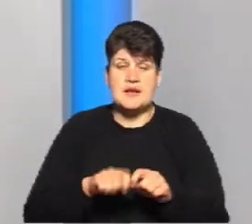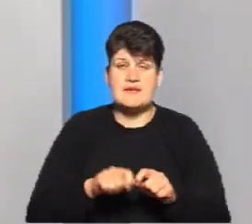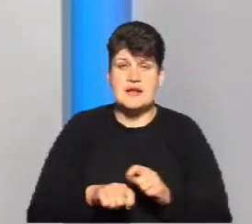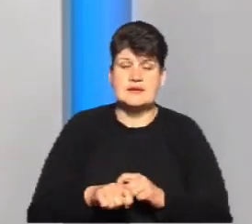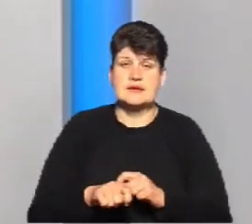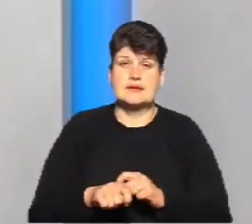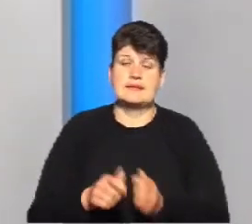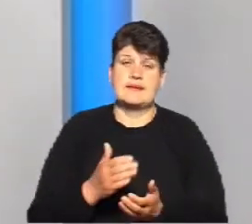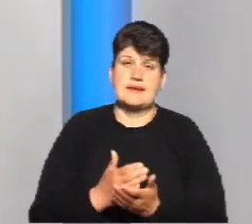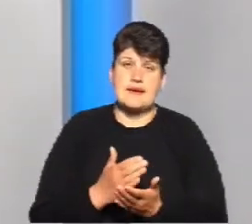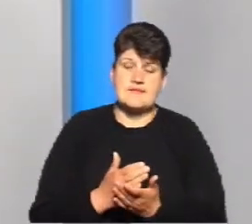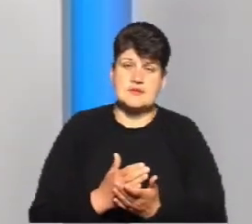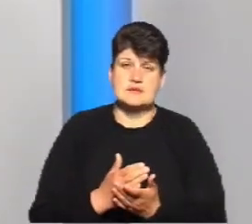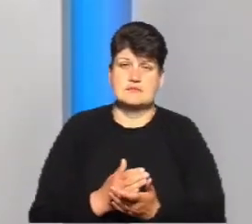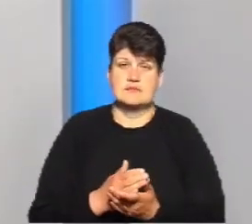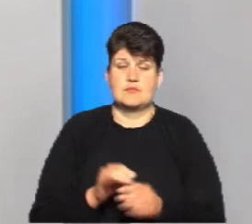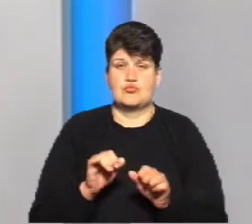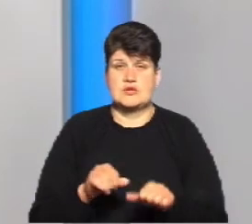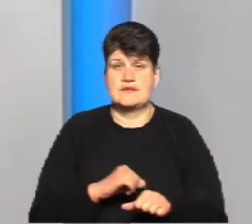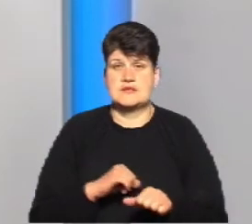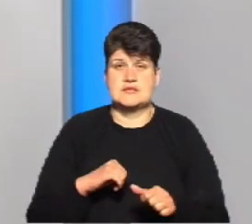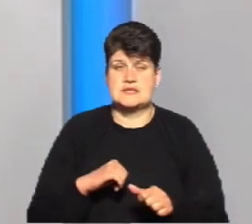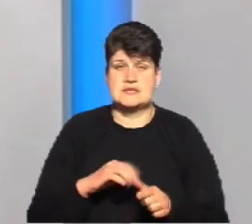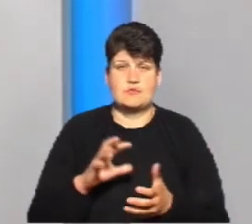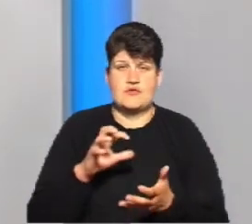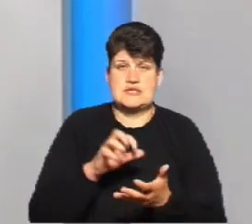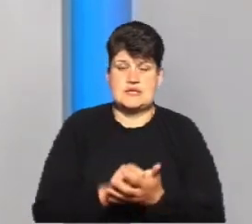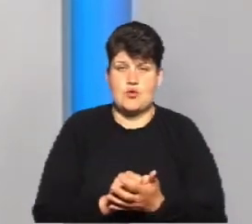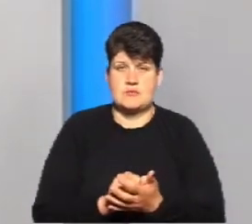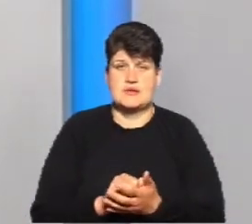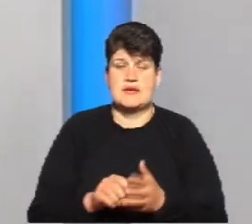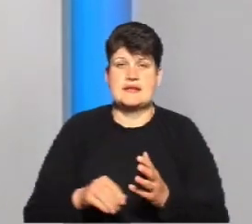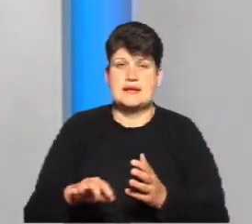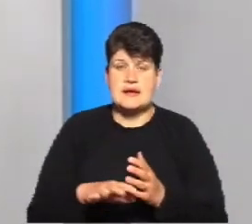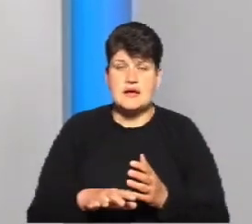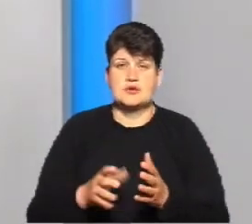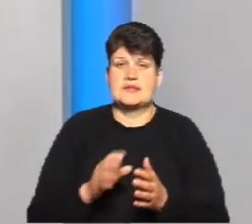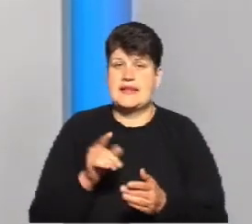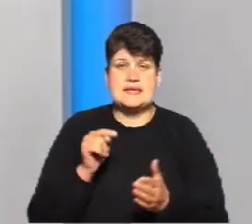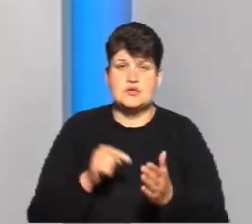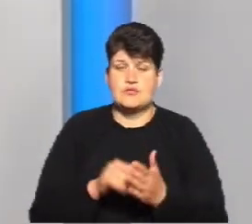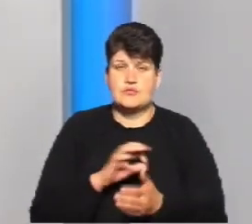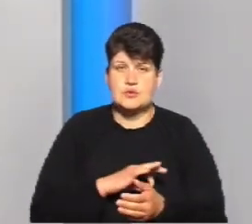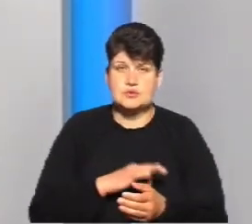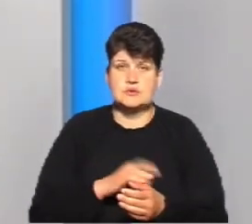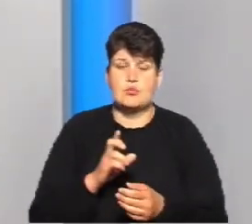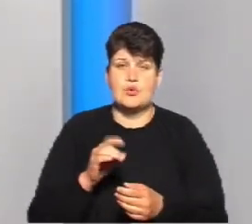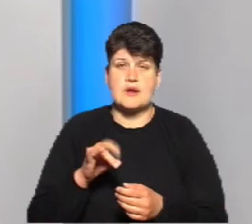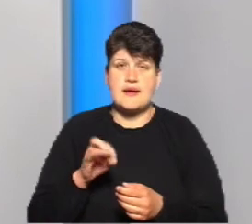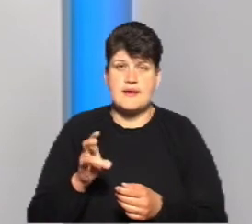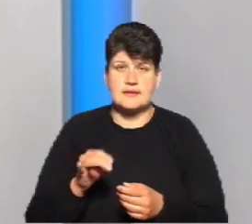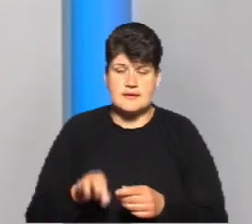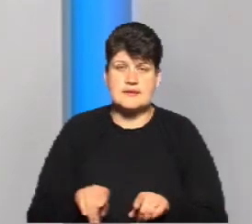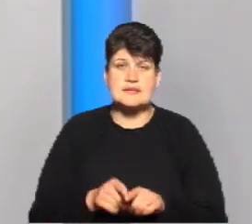наявність такої, можливість такого самовільного захоплення земельних ділянок, нецільового використання земельних ділянок, забурянення земельних ділянок, тому що це також дуже багато